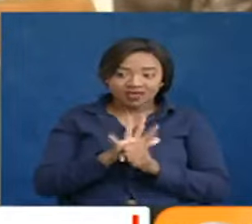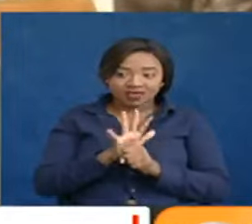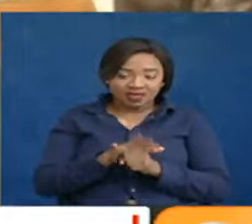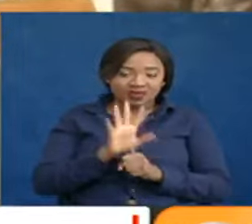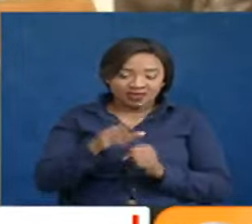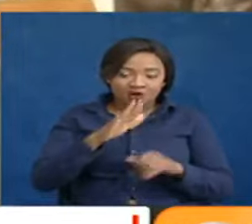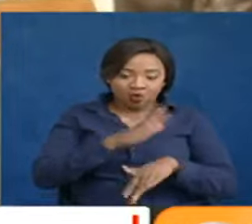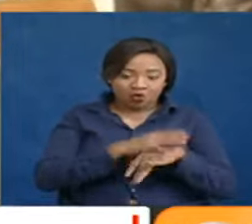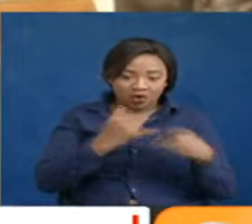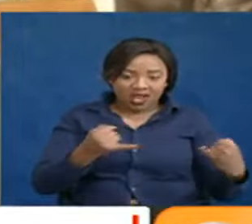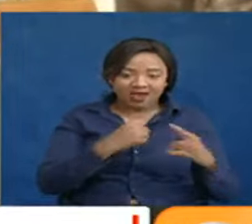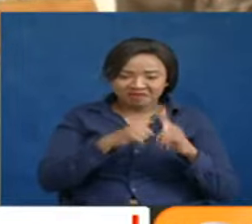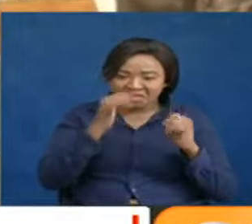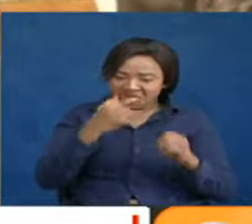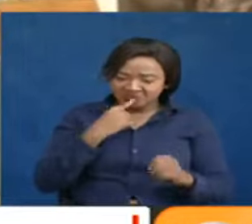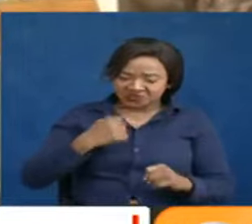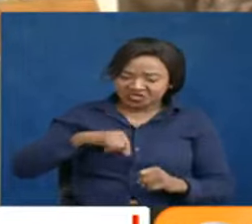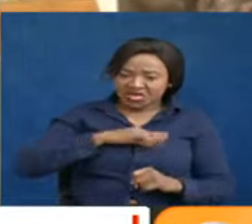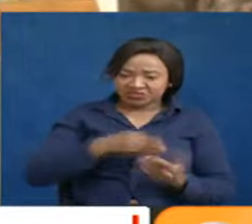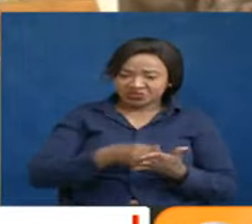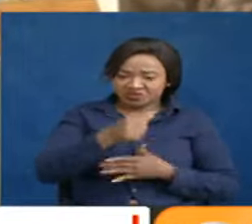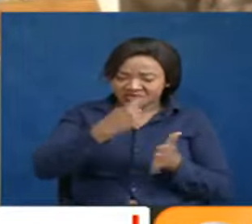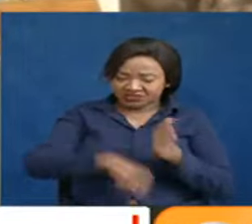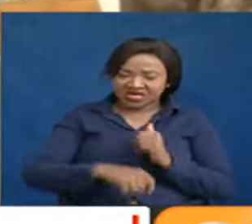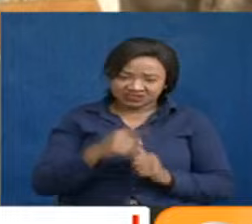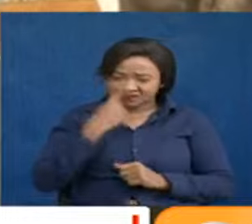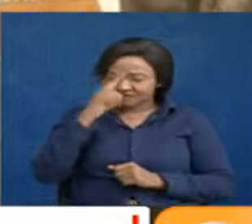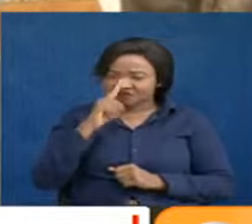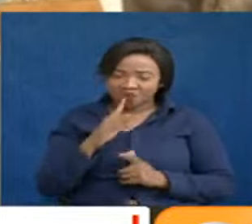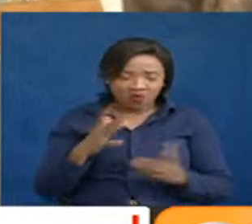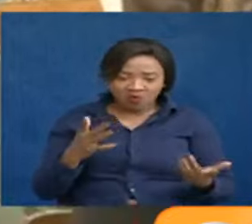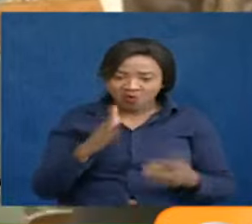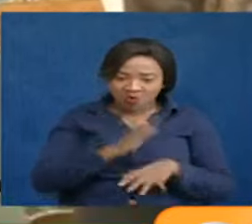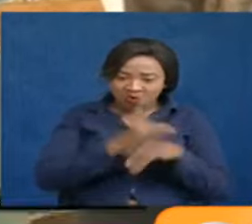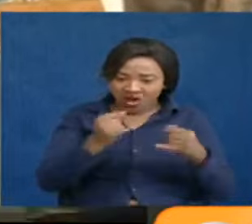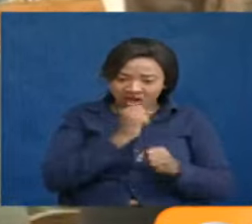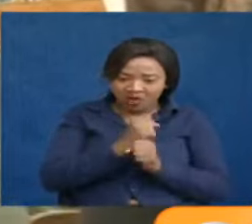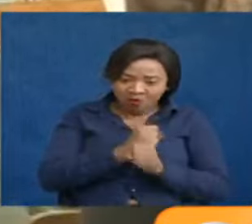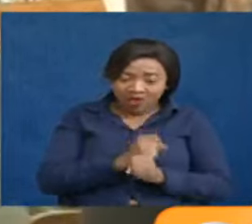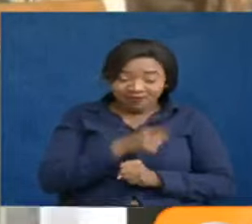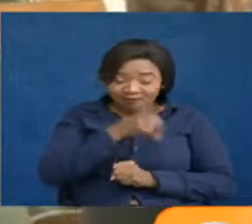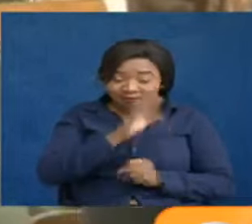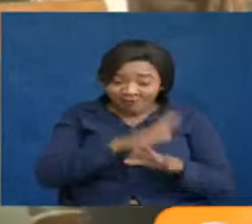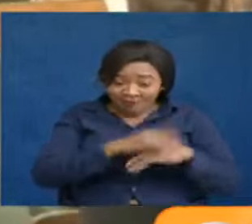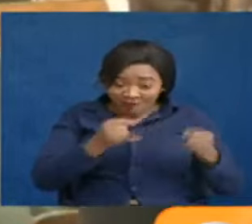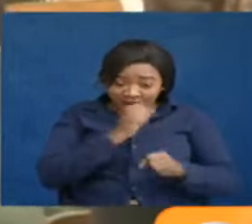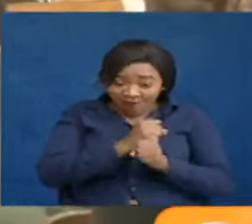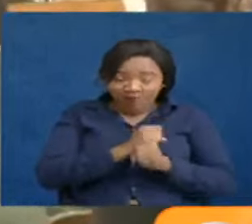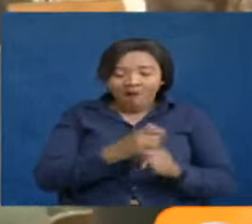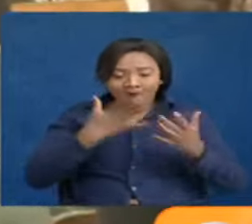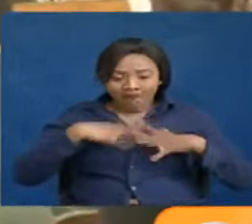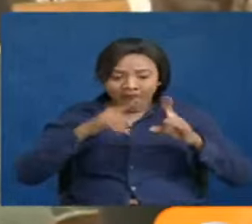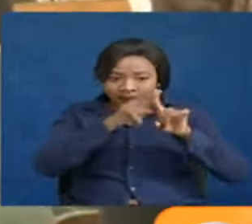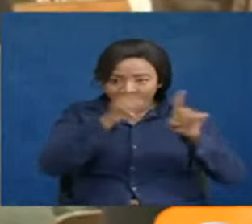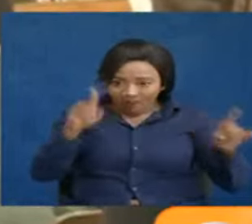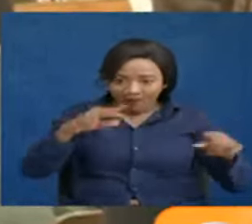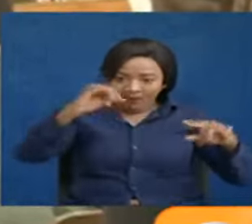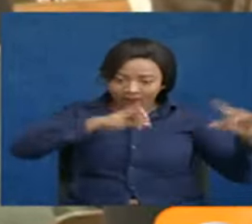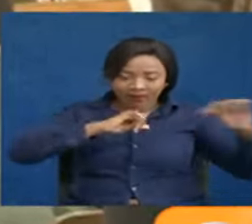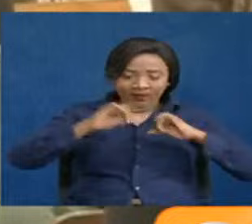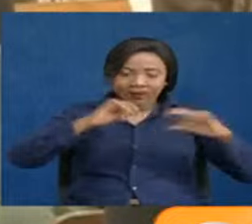5% tax sana. Sasa tutauza wapi content? Hii content ni consumers wetu, online space ndo